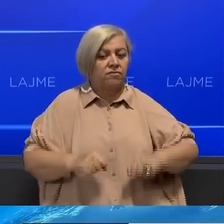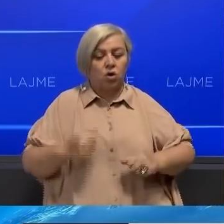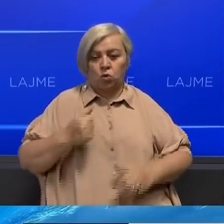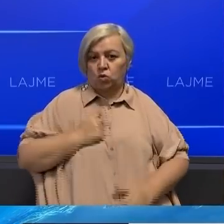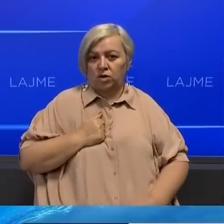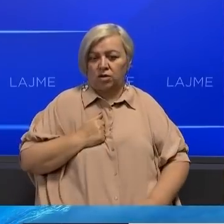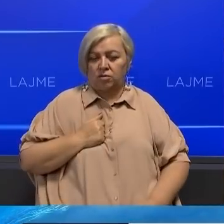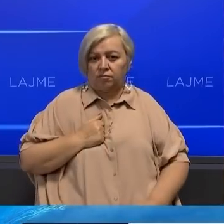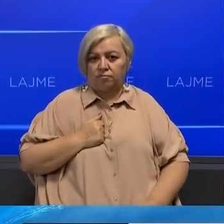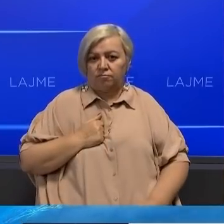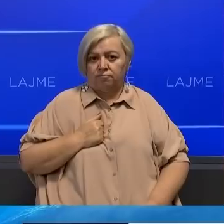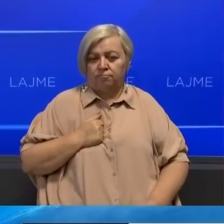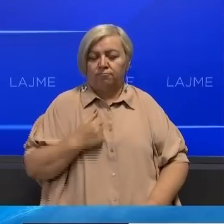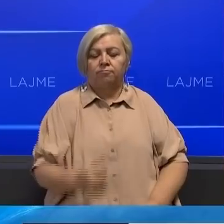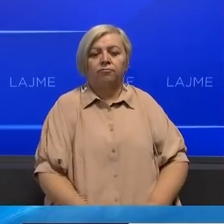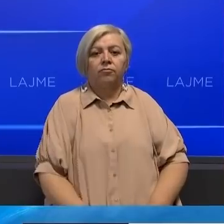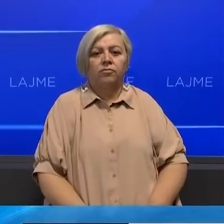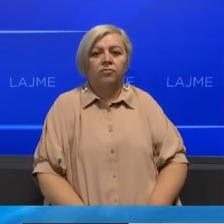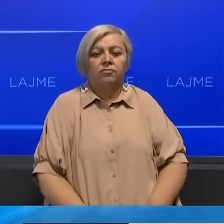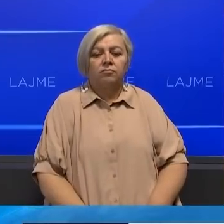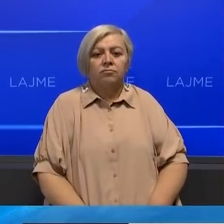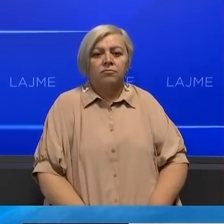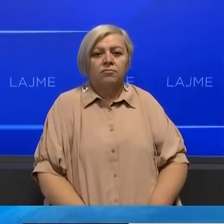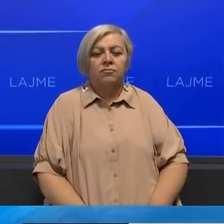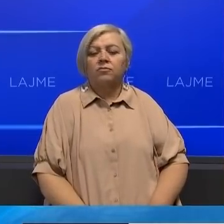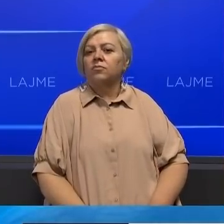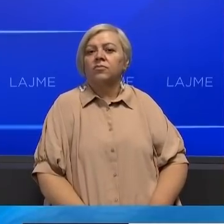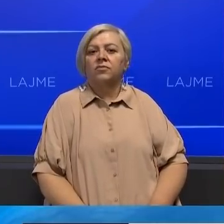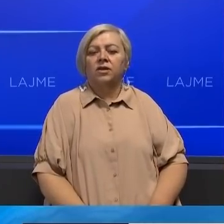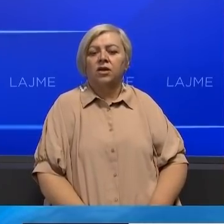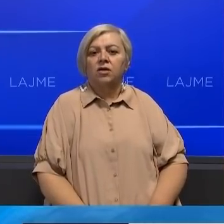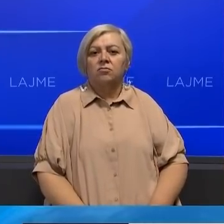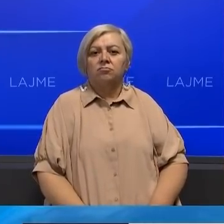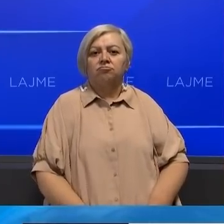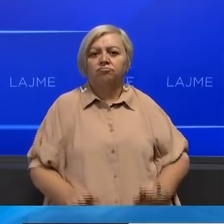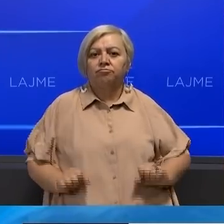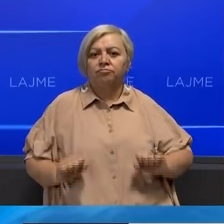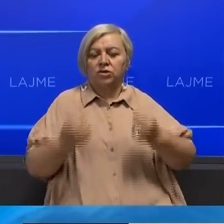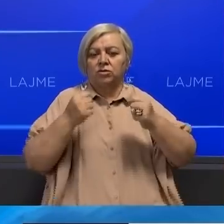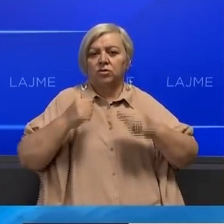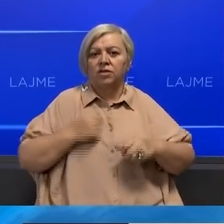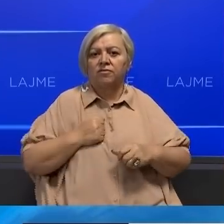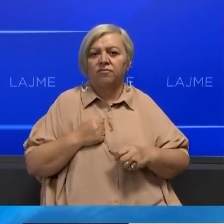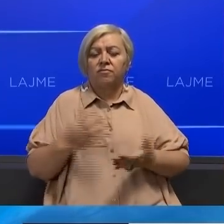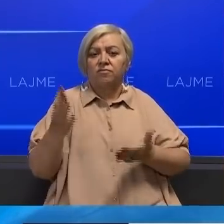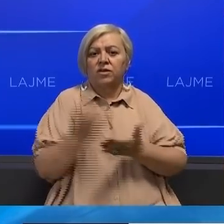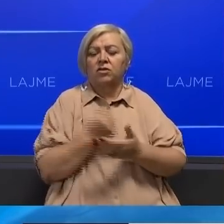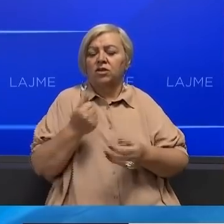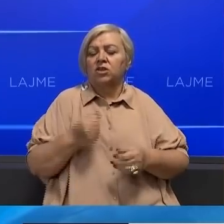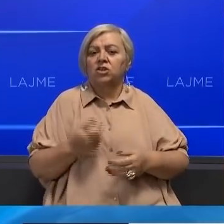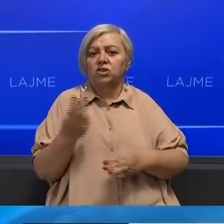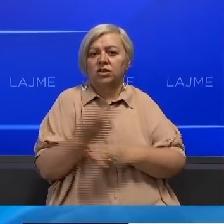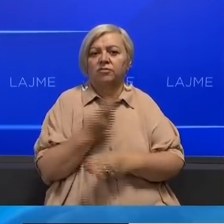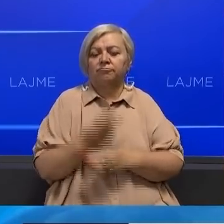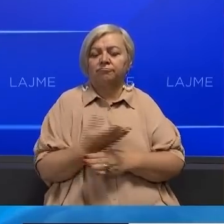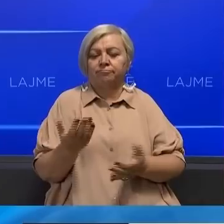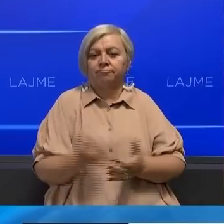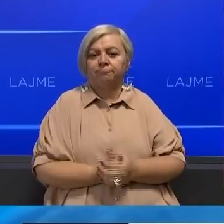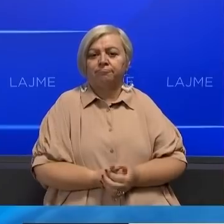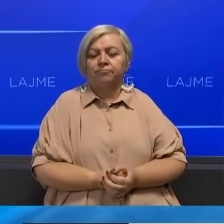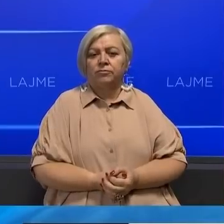ushtarake, e cila rrëzoi në një fushë ushtarak fitusit e zgjedhjeve në atë shtet, dhe